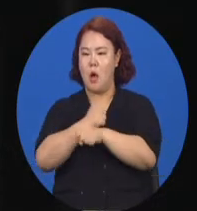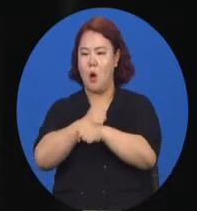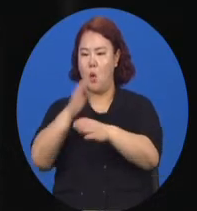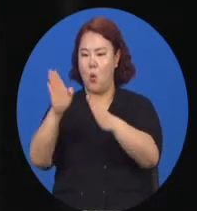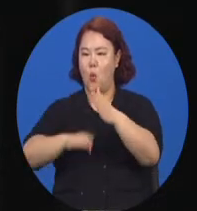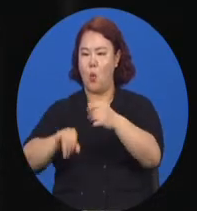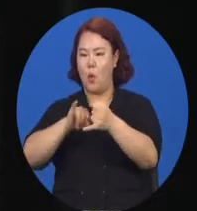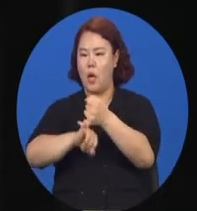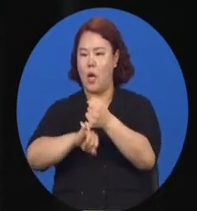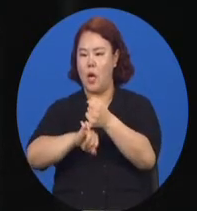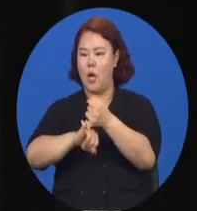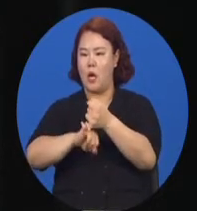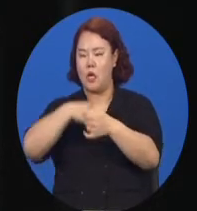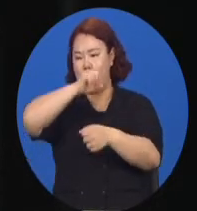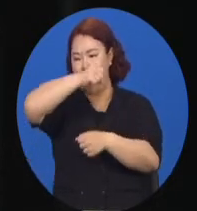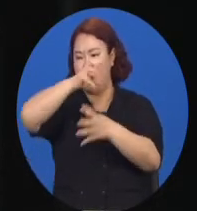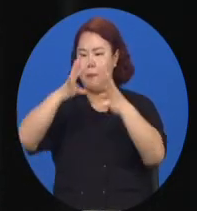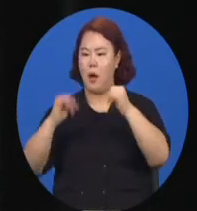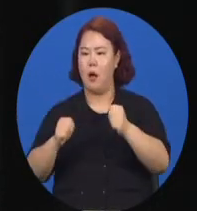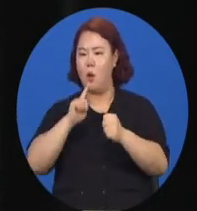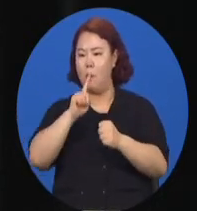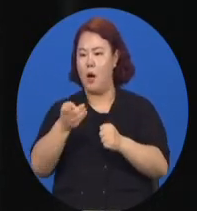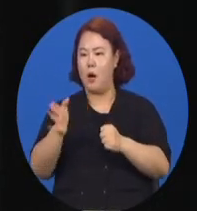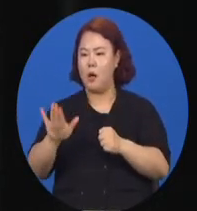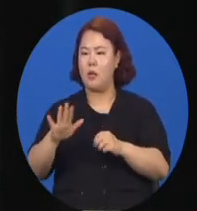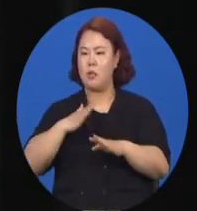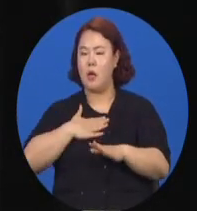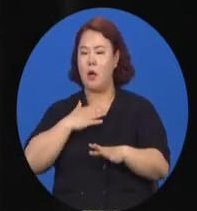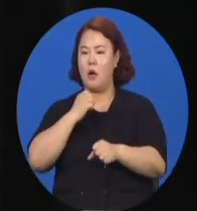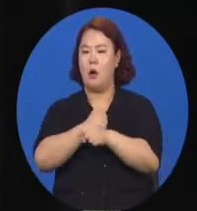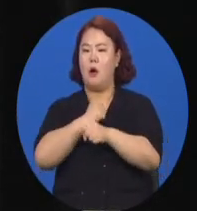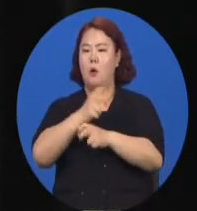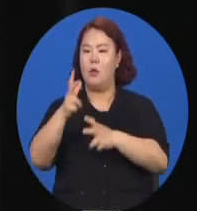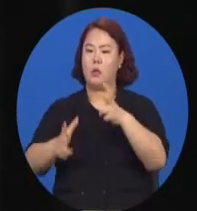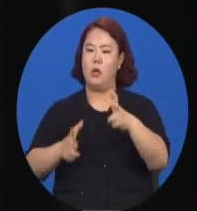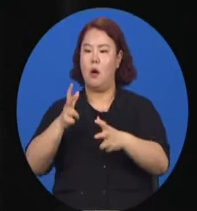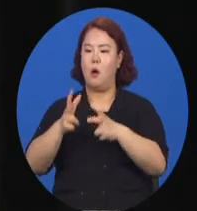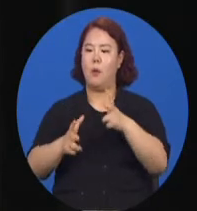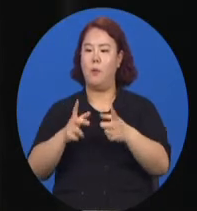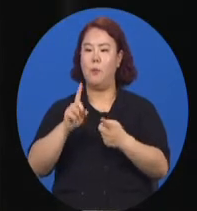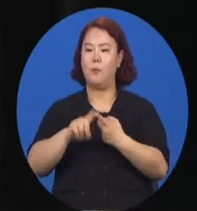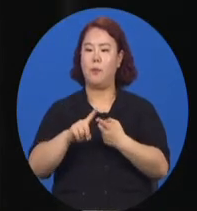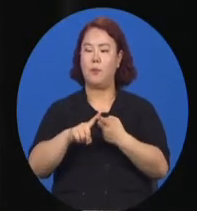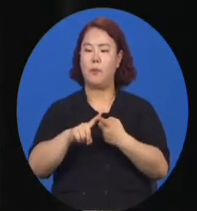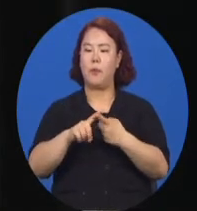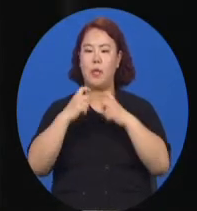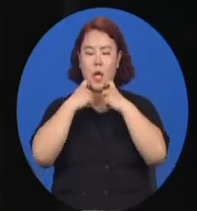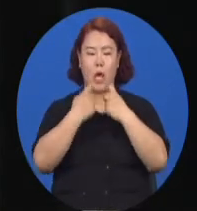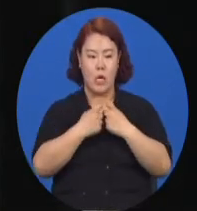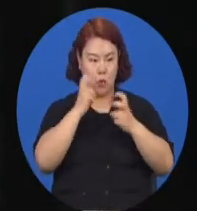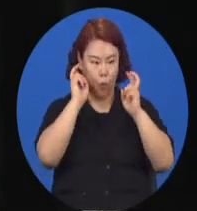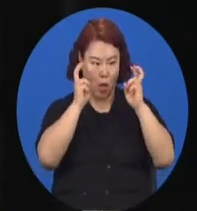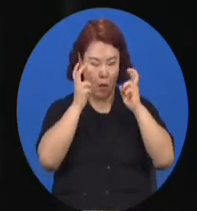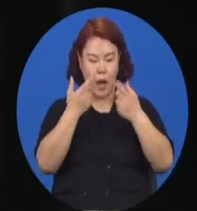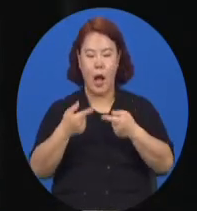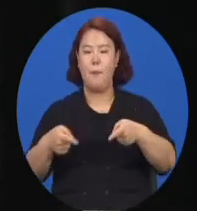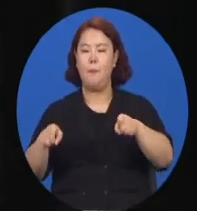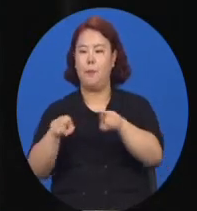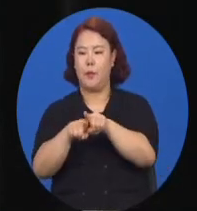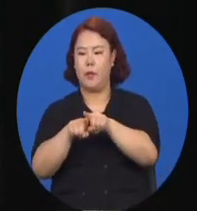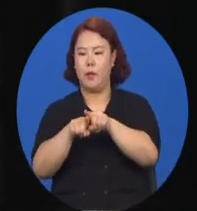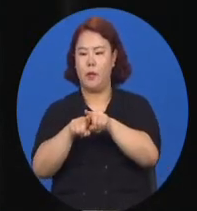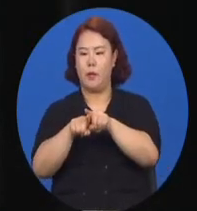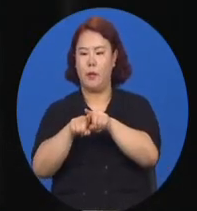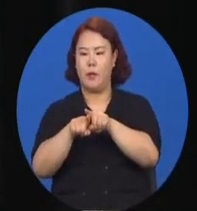예산이 많다라고 얘기를 하셨는데 제가 하는 사업들은 그 민간 기업과 함께 유치해서